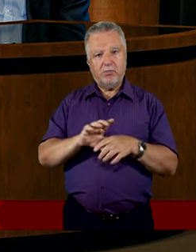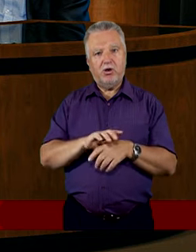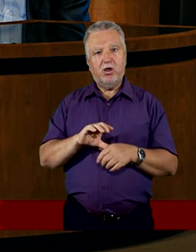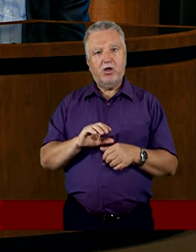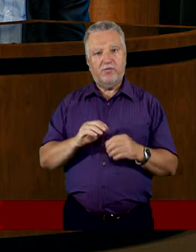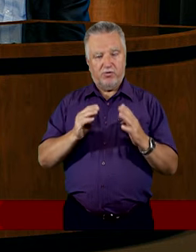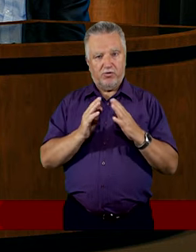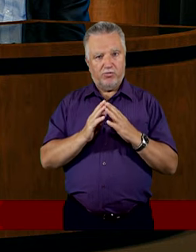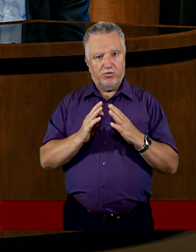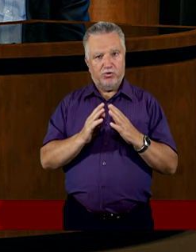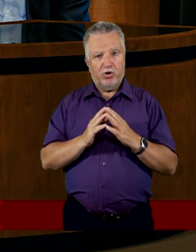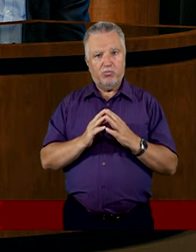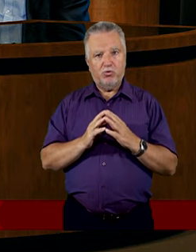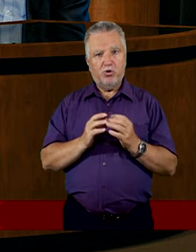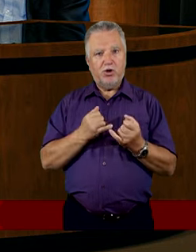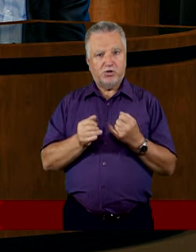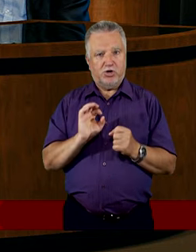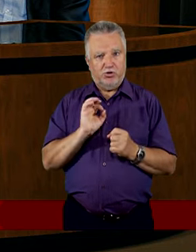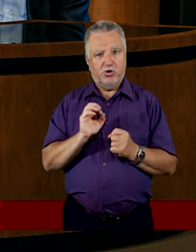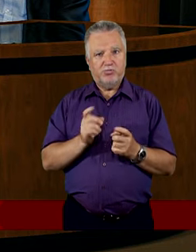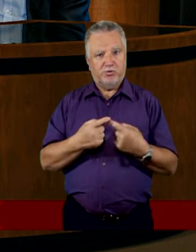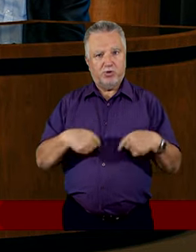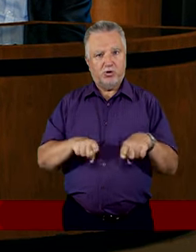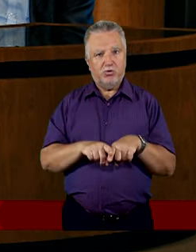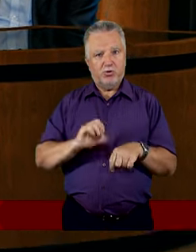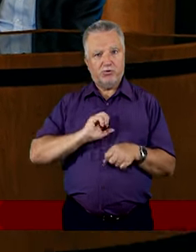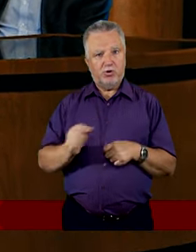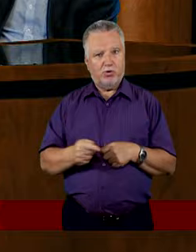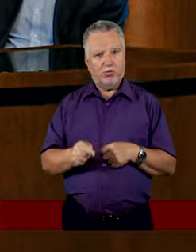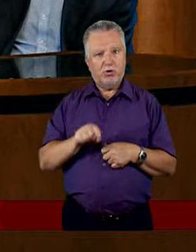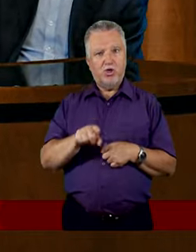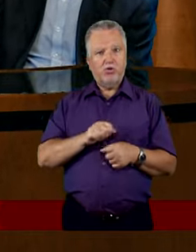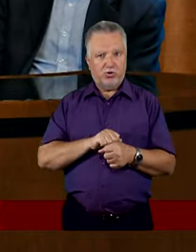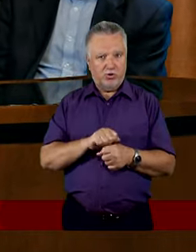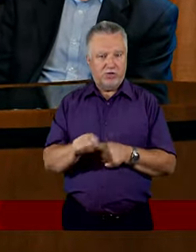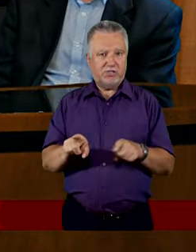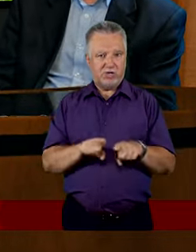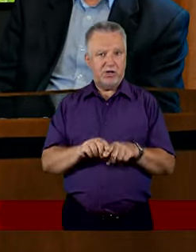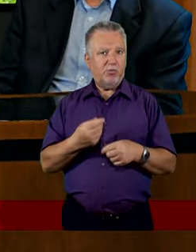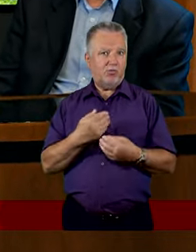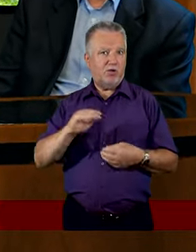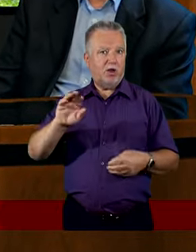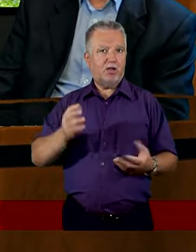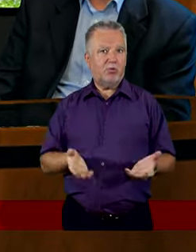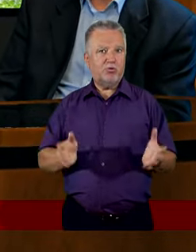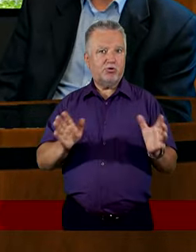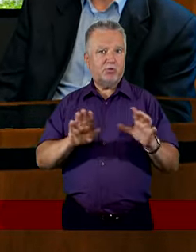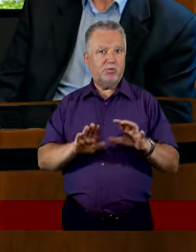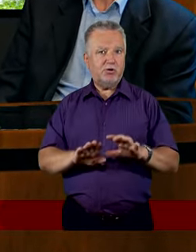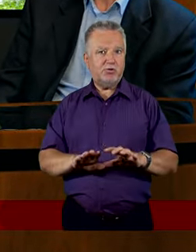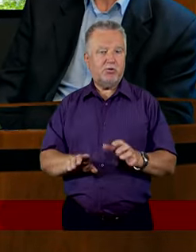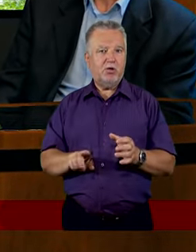jak jesteśmy i wykonujemy dobrze i sumiennie te obowiązki, to jest wielkie błogosławieństwo, które też